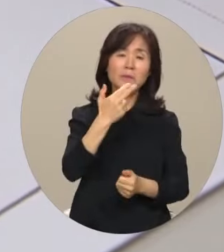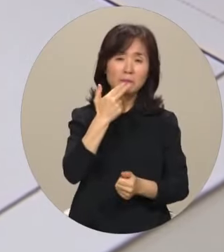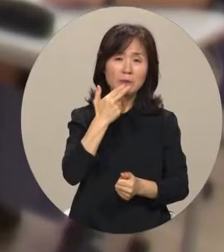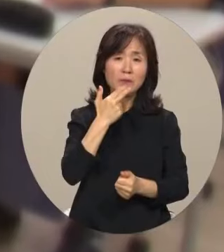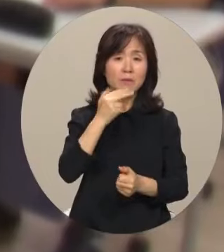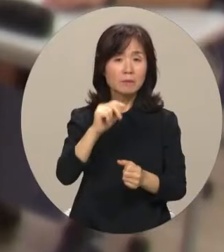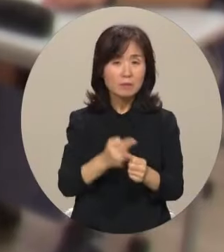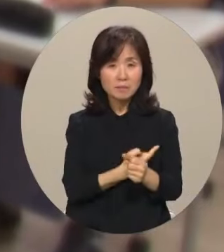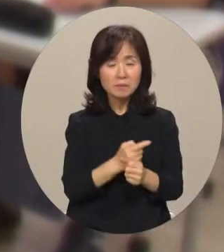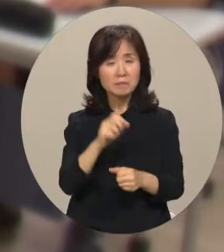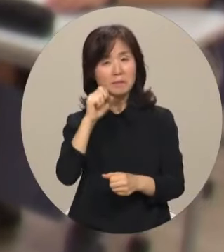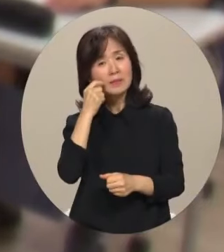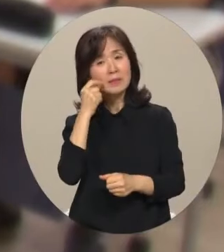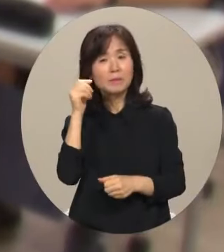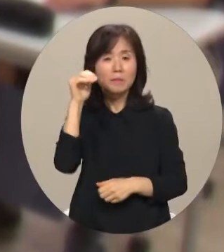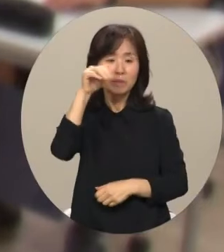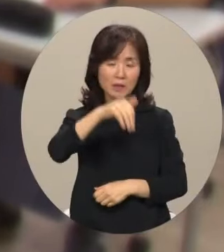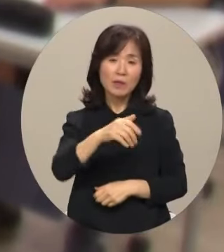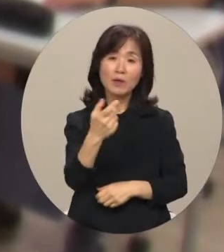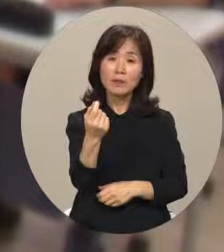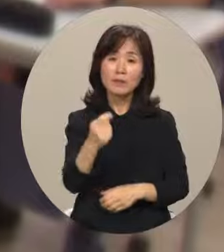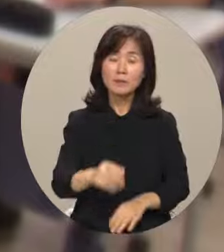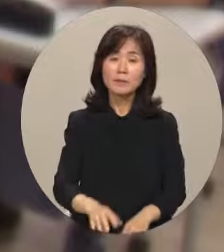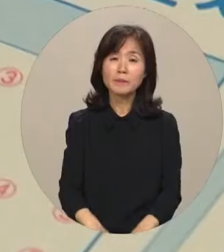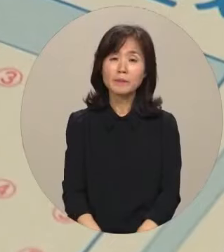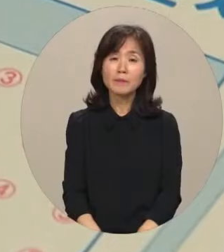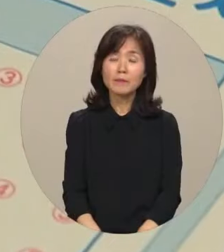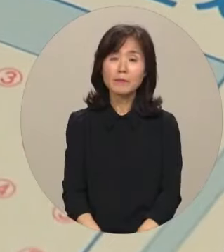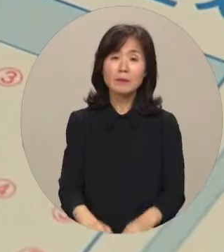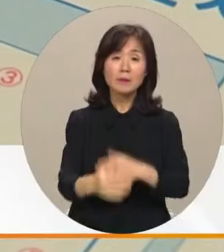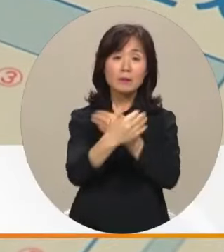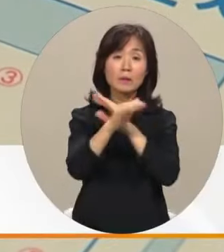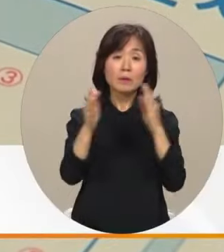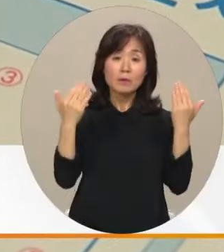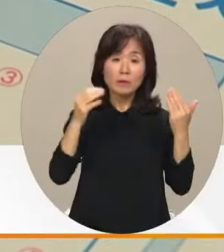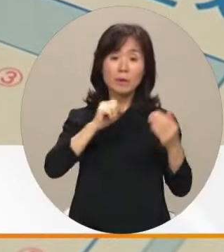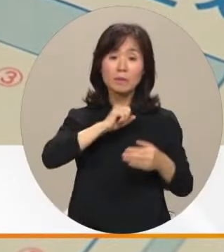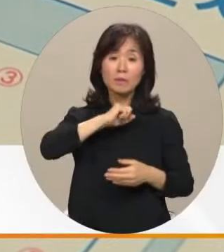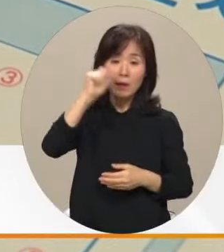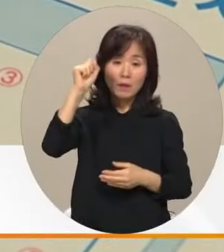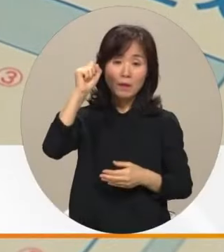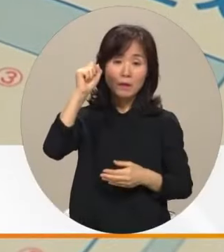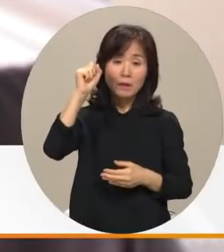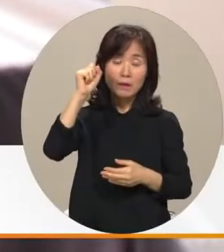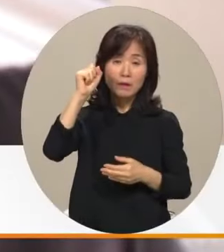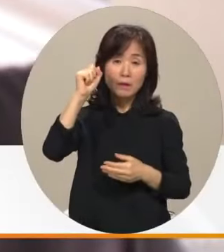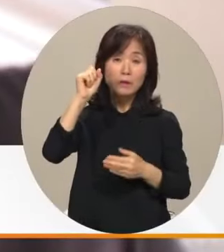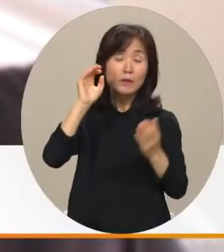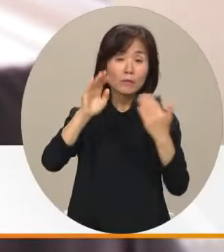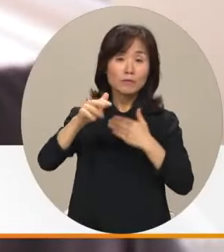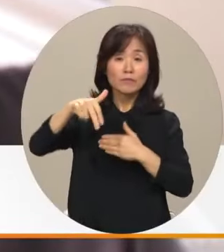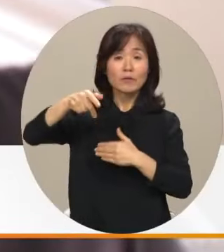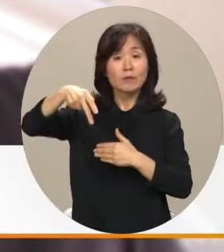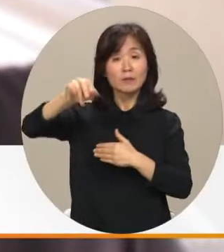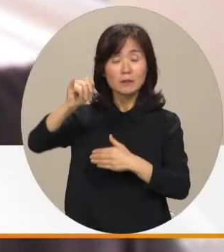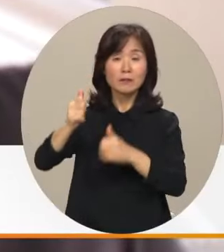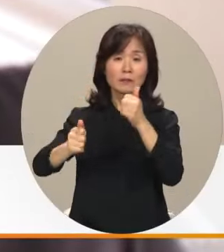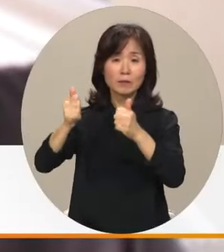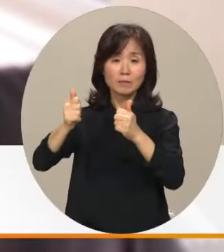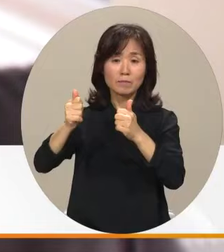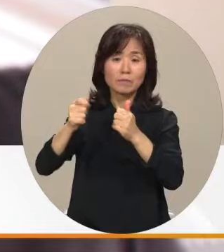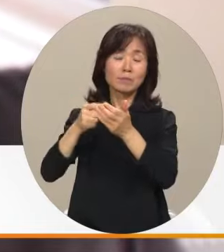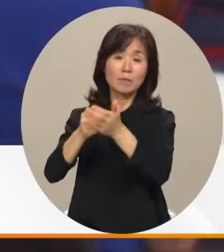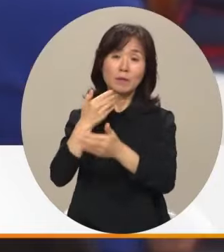떨어진 점이 영향을 미친 것으로 풀이됩니다 사관 학교들은 붙어도 정신를 지원할 수 있어요 수능을 보면